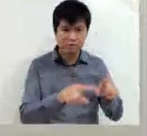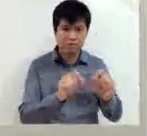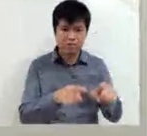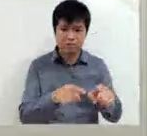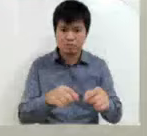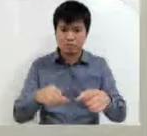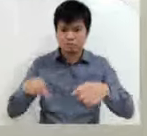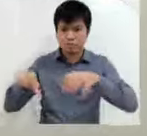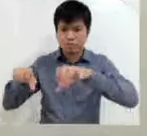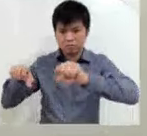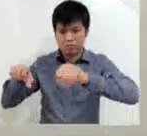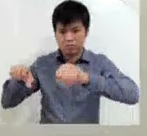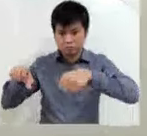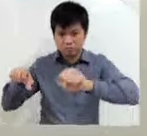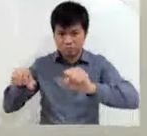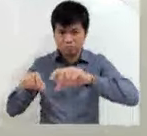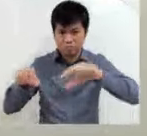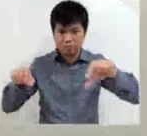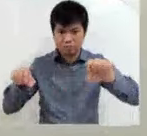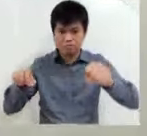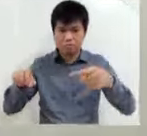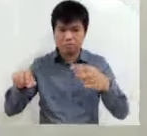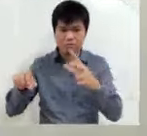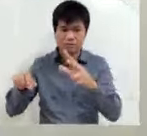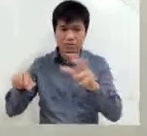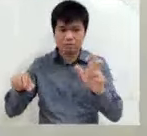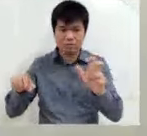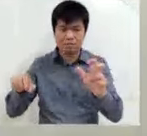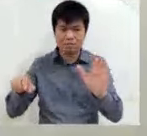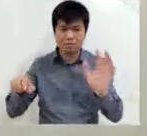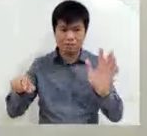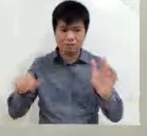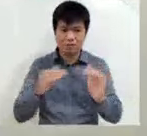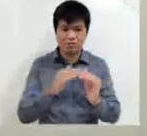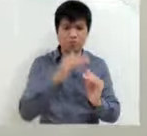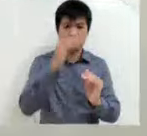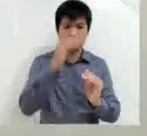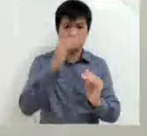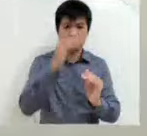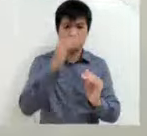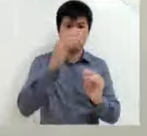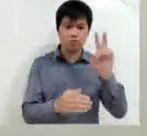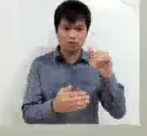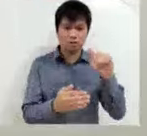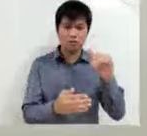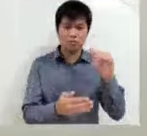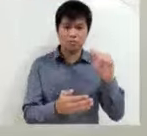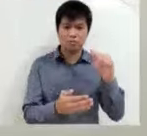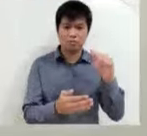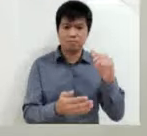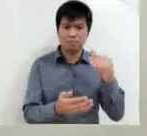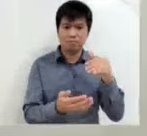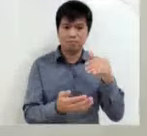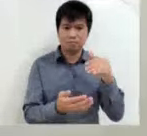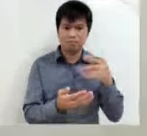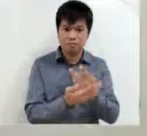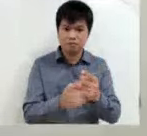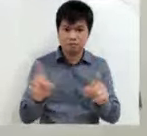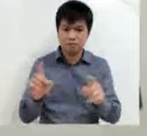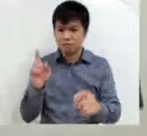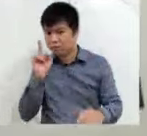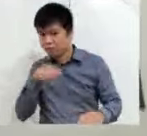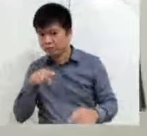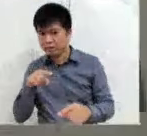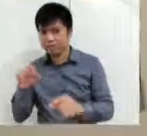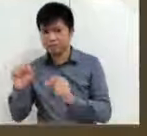sa mismong brand, 350 hanggang 2,000 pesos. Samantala, nasa 100 piso ang bentahan ng nasa